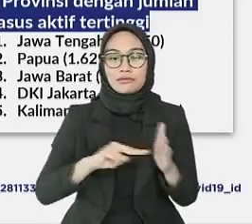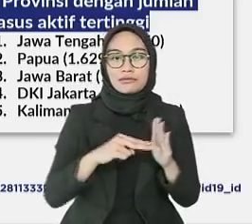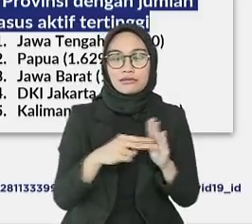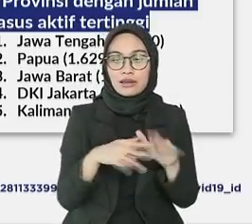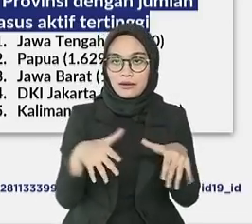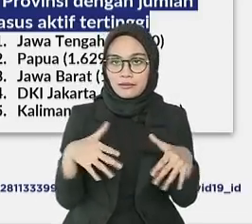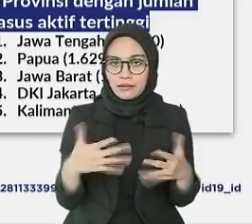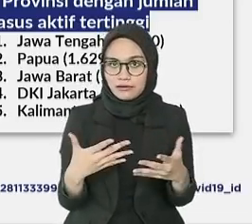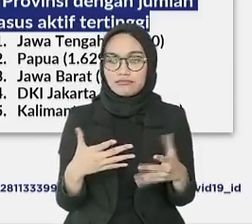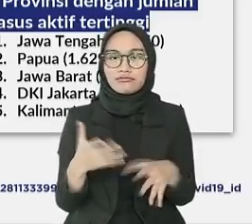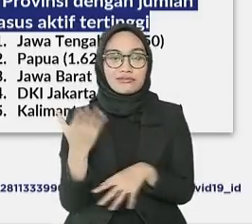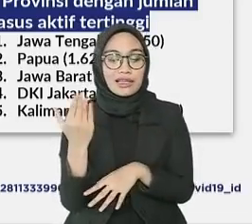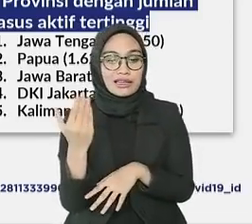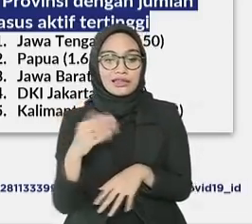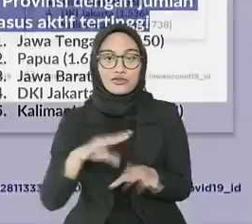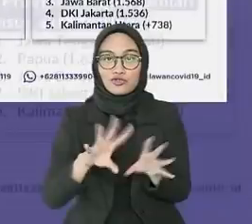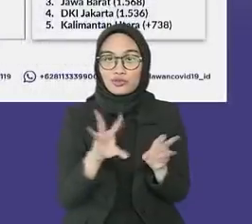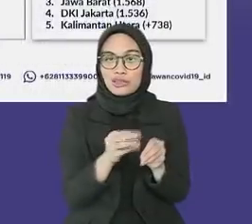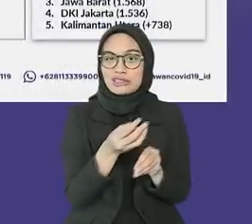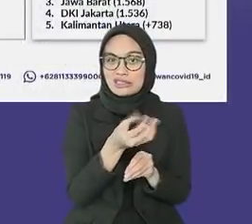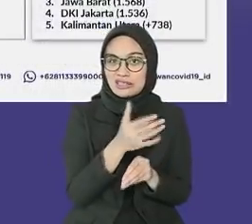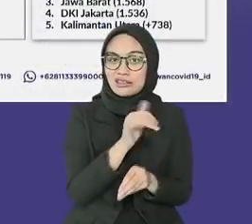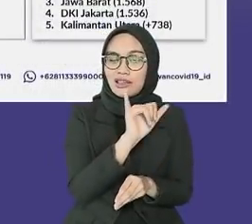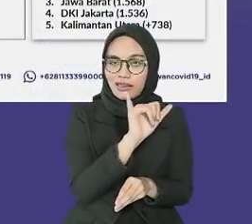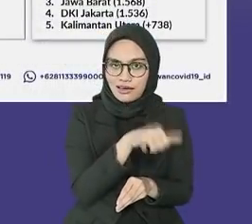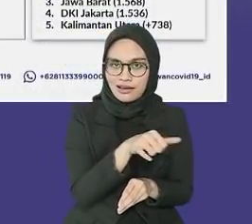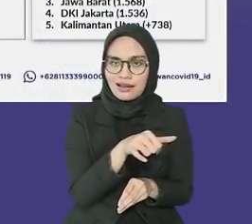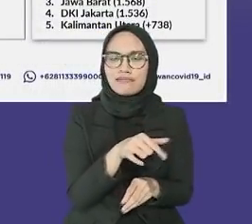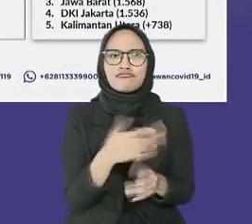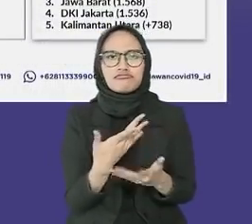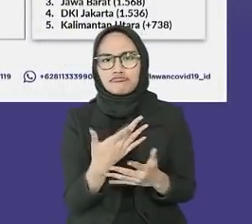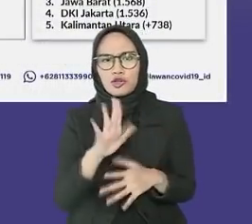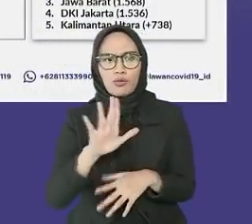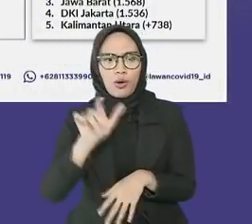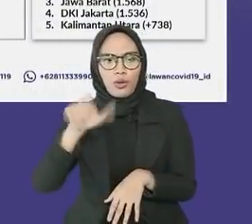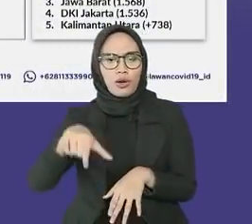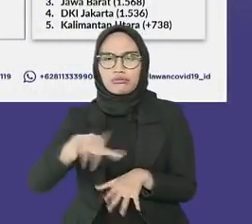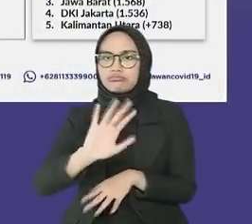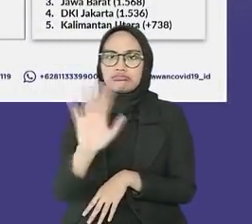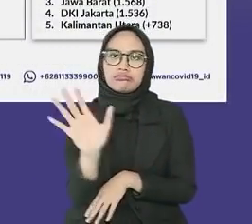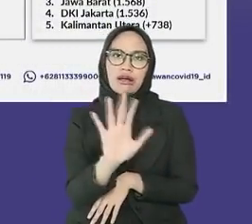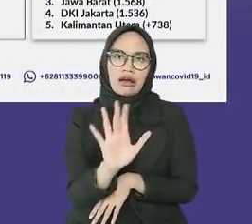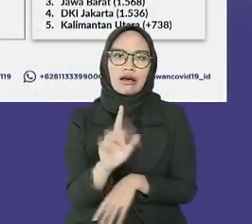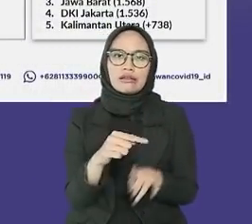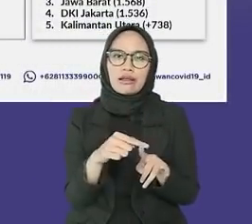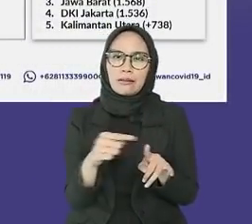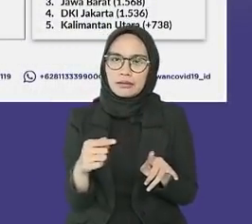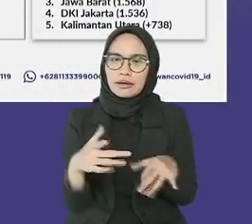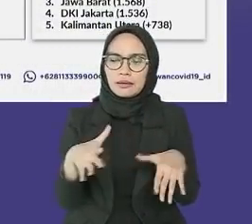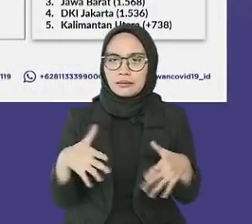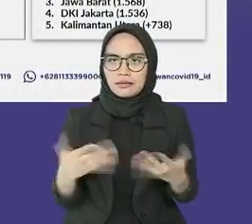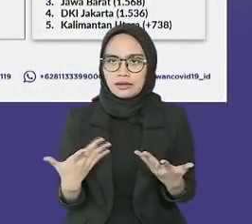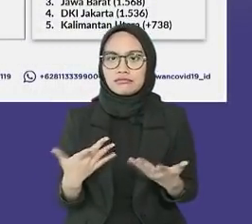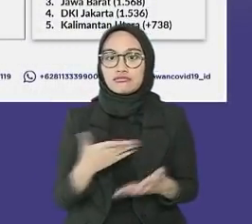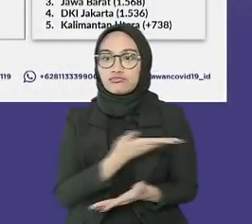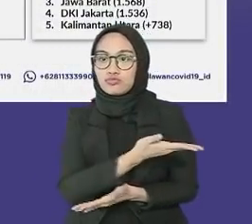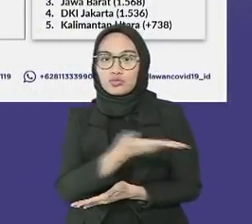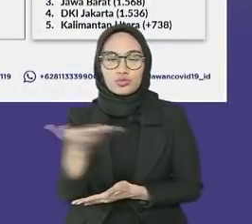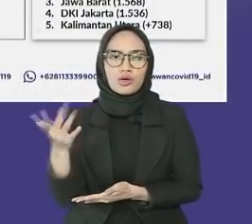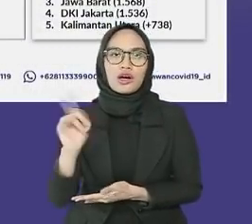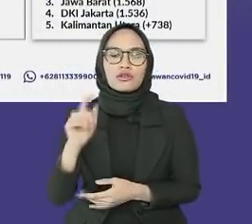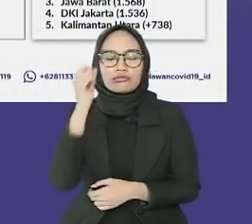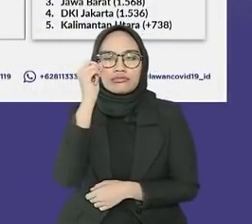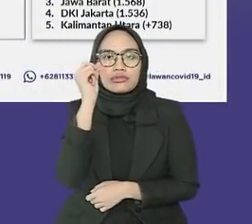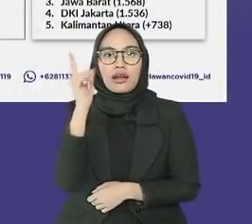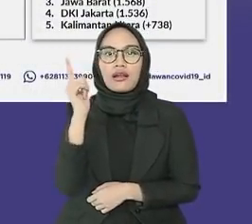jumlah ini mungkin bisa dikatakan sangat sedikit, tidak lebih dari 5 orang meninggal dalam 1 minggu. Namun, kita harus tetap